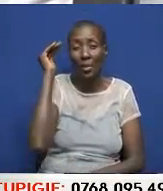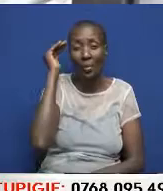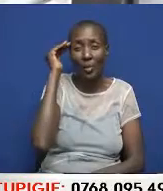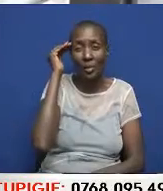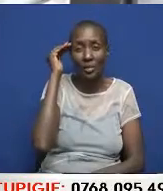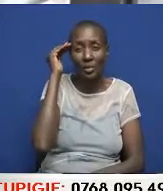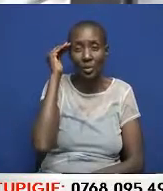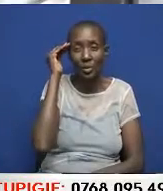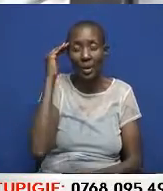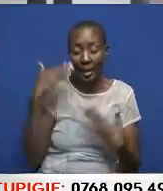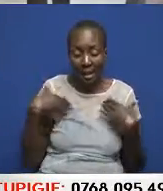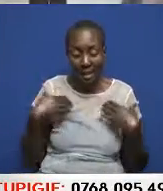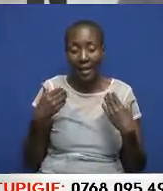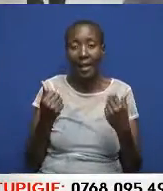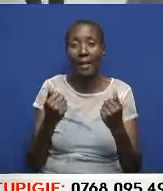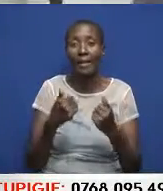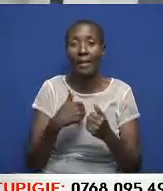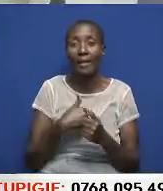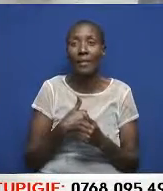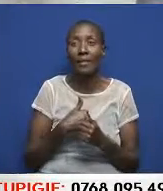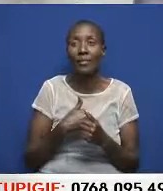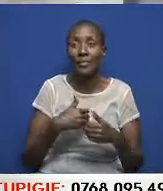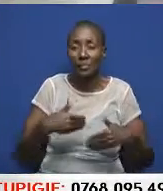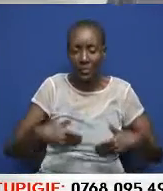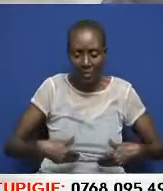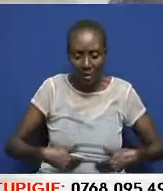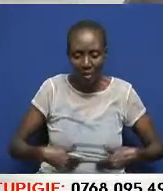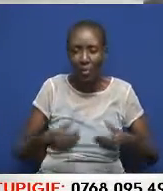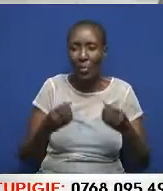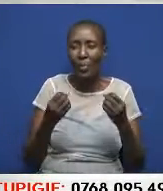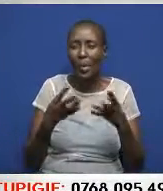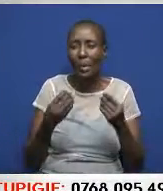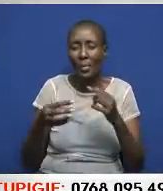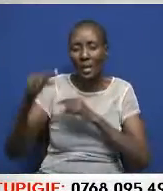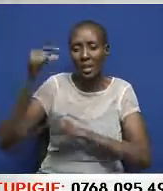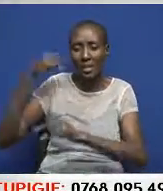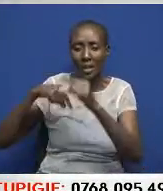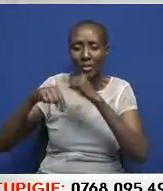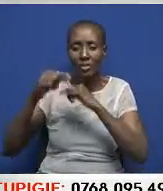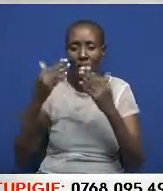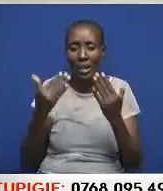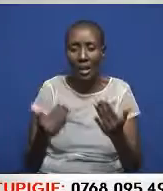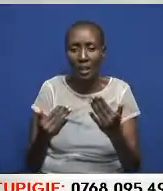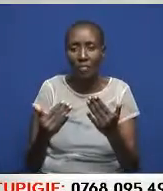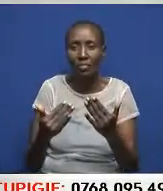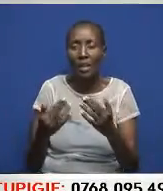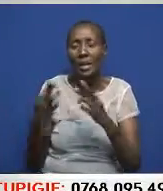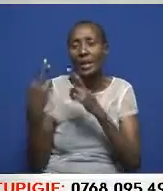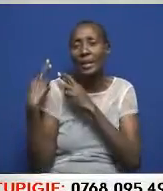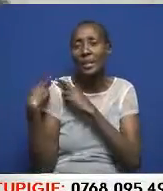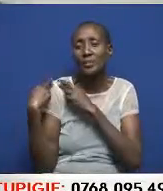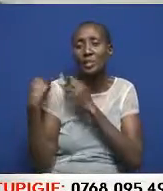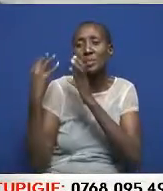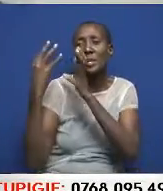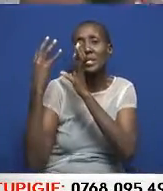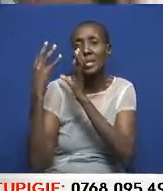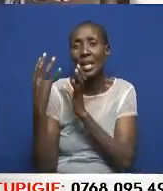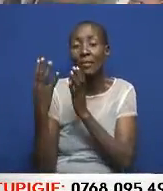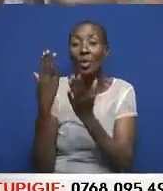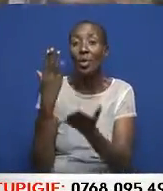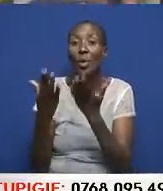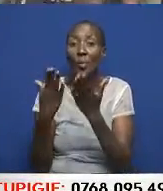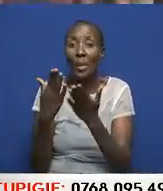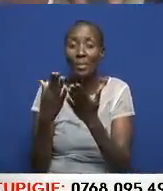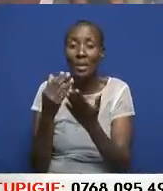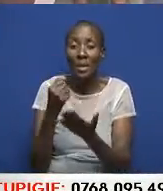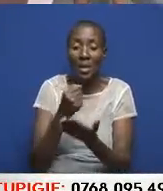component of health. Vijana wengi katika kizazi cha sasa, kutokana na ongezeko la majukumu au labda kukosa usaidizi kutoka